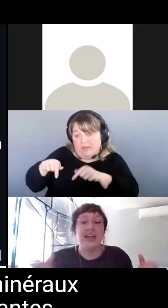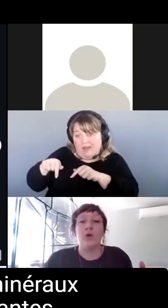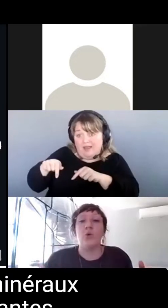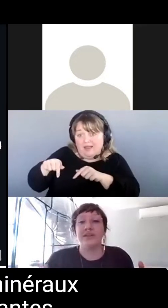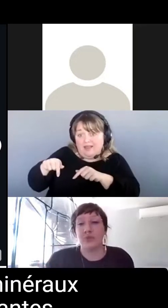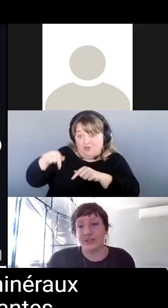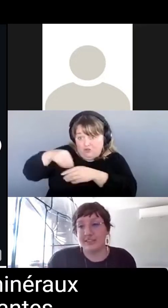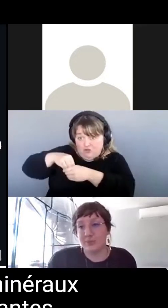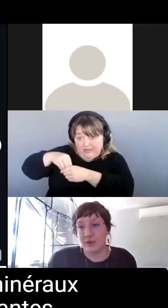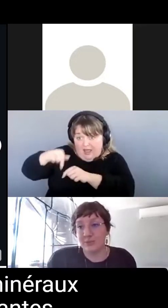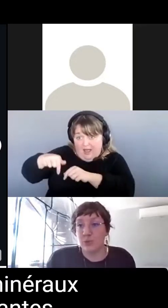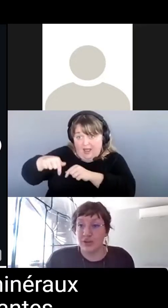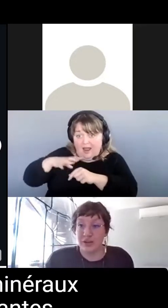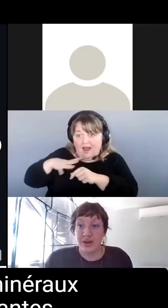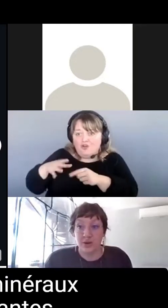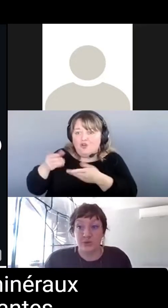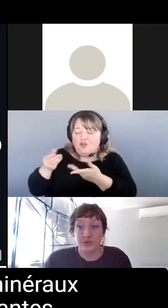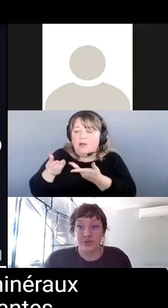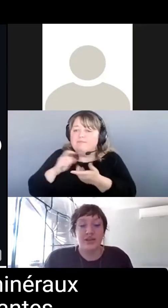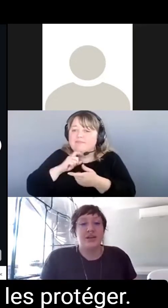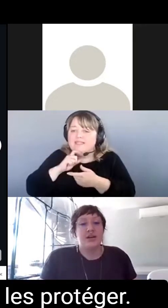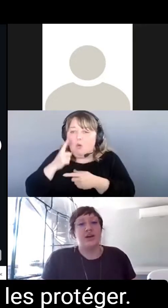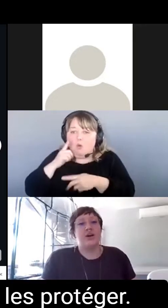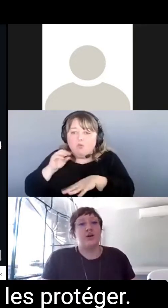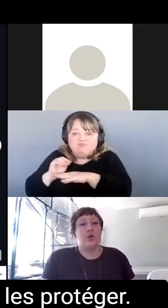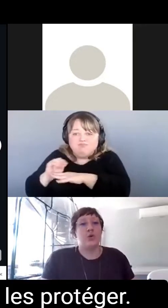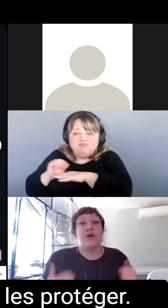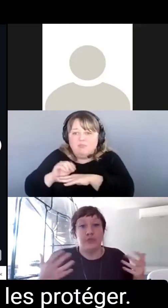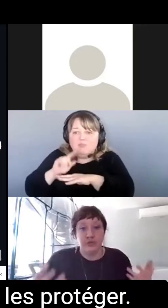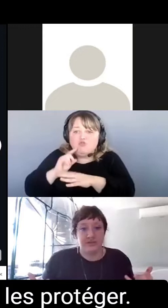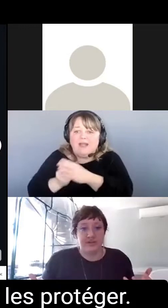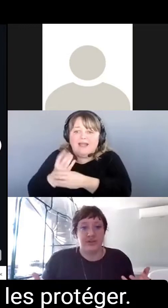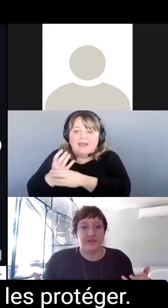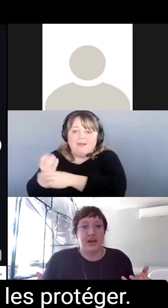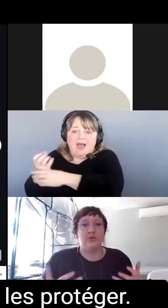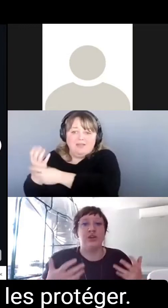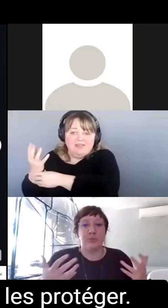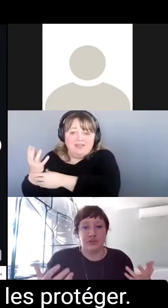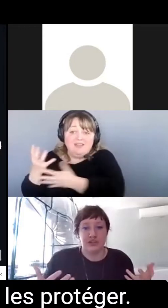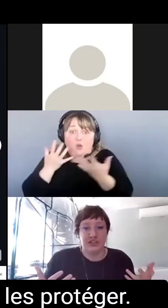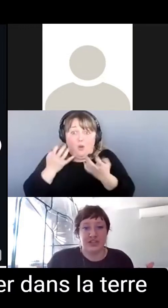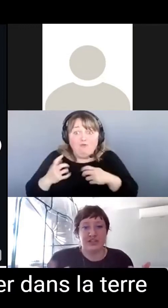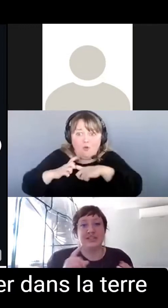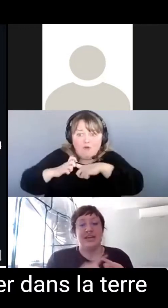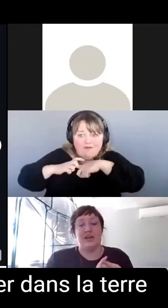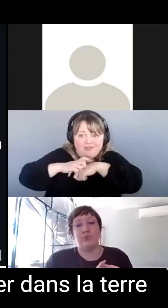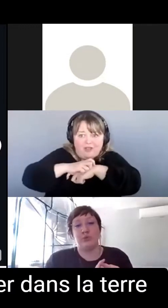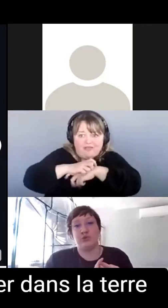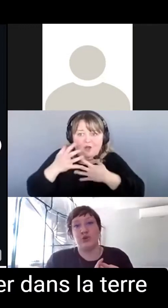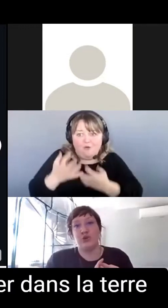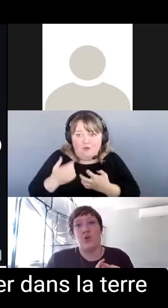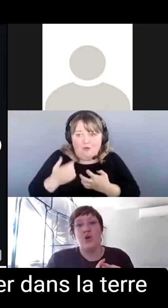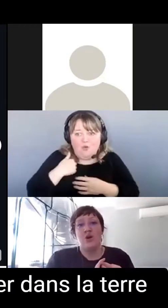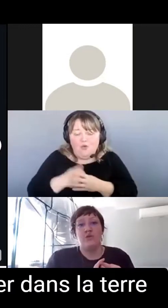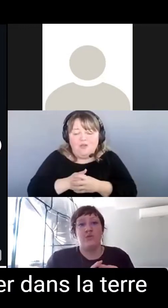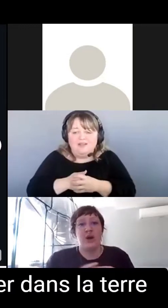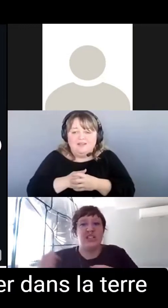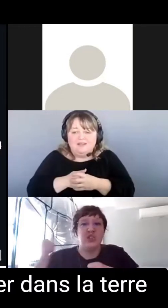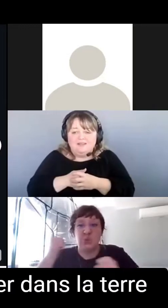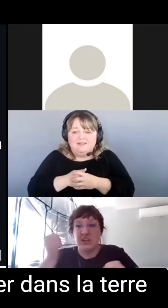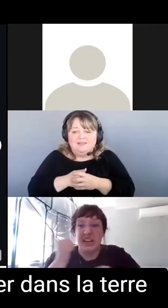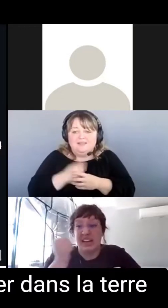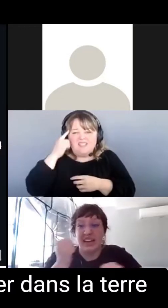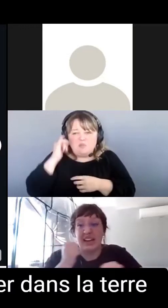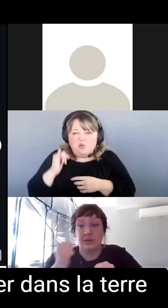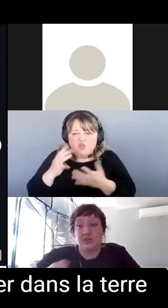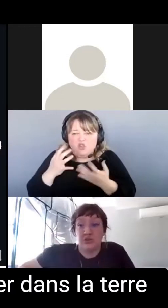des minéraux qui vont être disponibles pour les plantes. Alors, on en veut des vers de terre, on veut les protéger. C'est d'ailleurs pour ça qu'on ne va pas aller